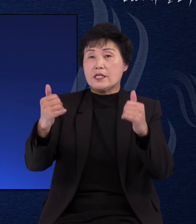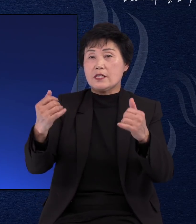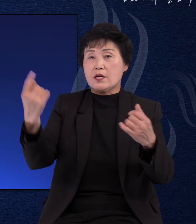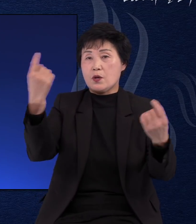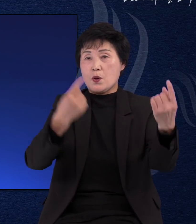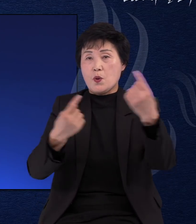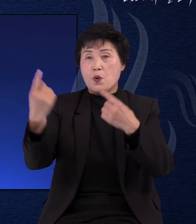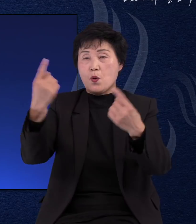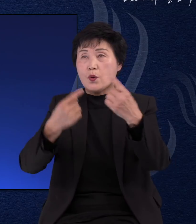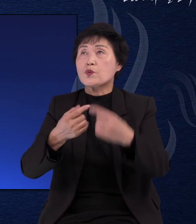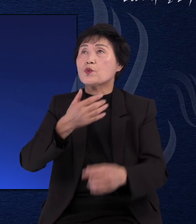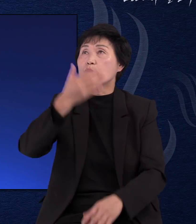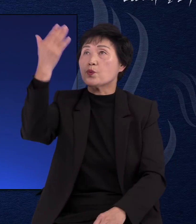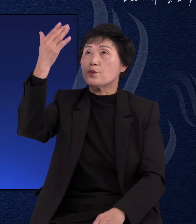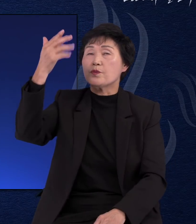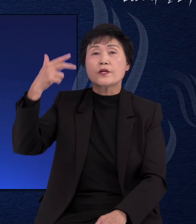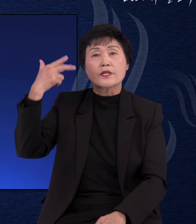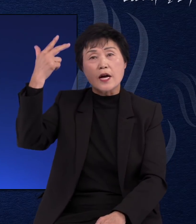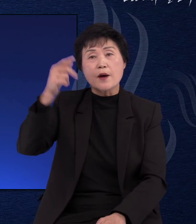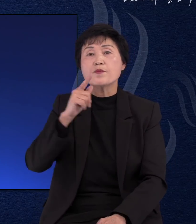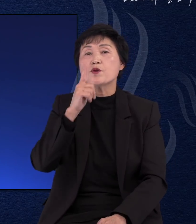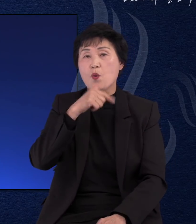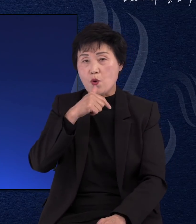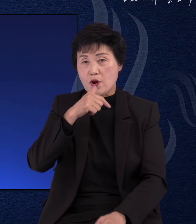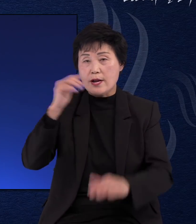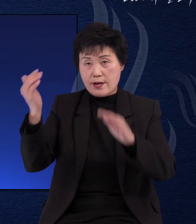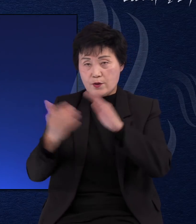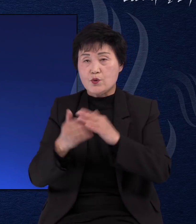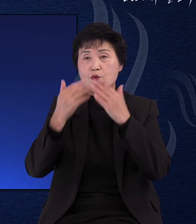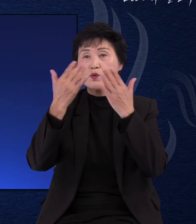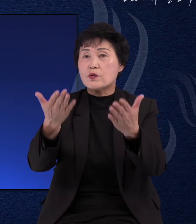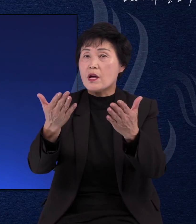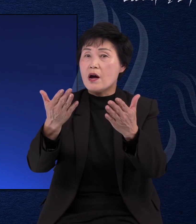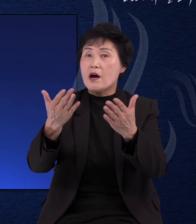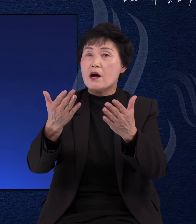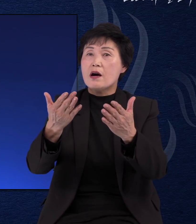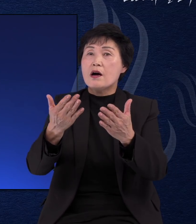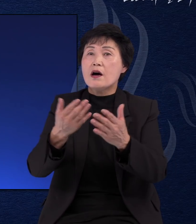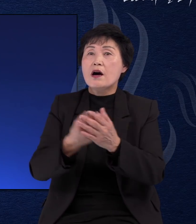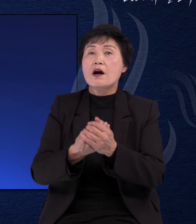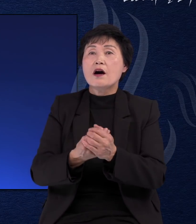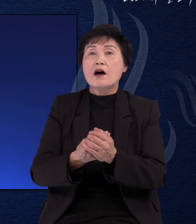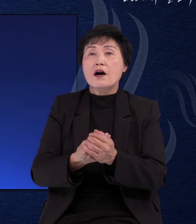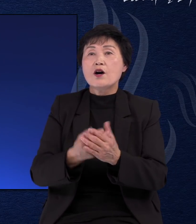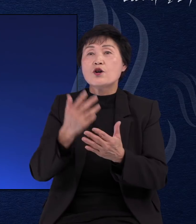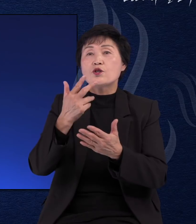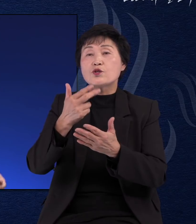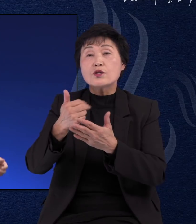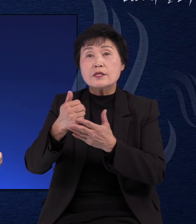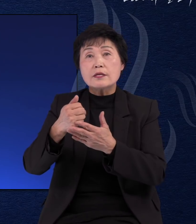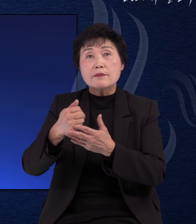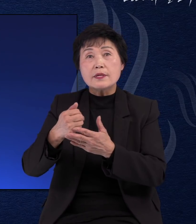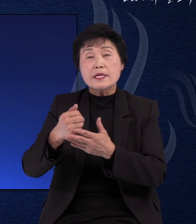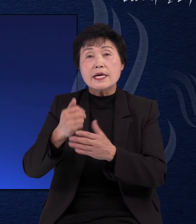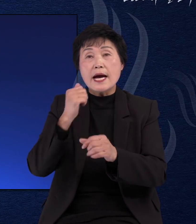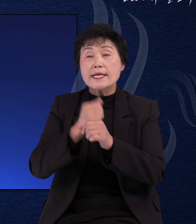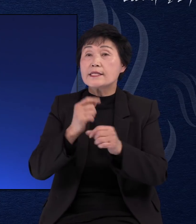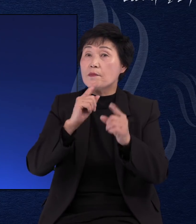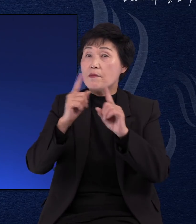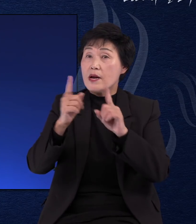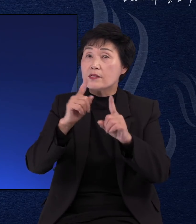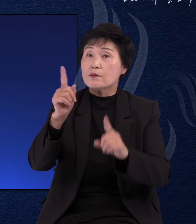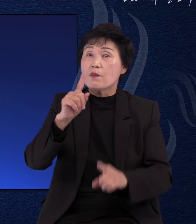그 꿈을 다음 주 월요일 날 이루리라 라는 말씀을 깨우쳐 주시면서, 주님이 그 다음에 말씀이,